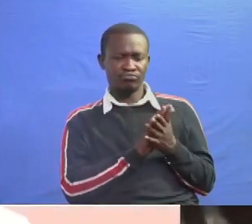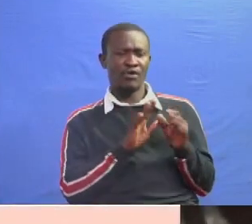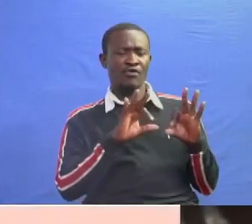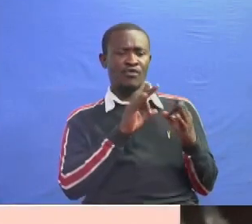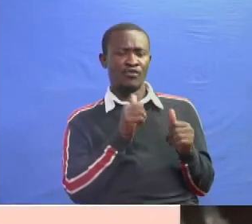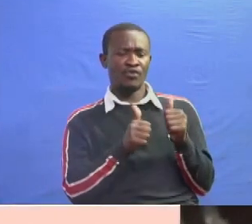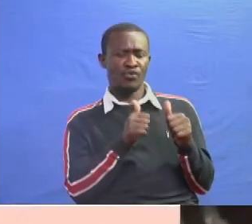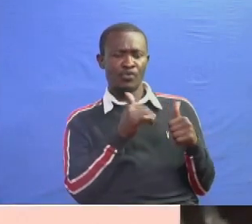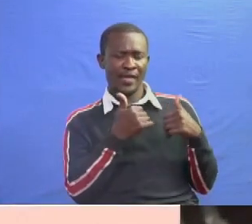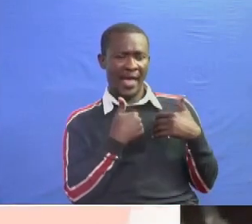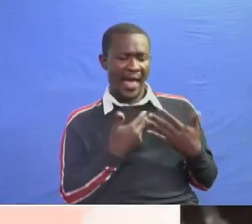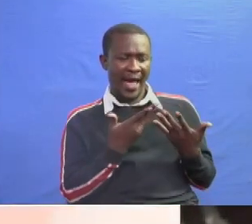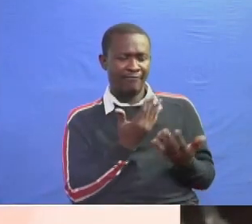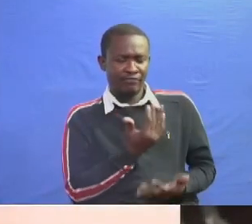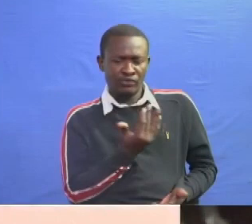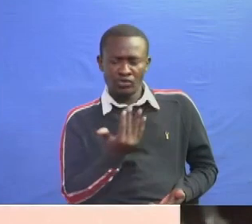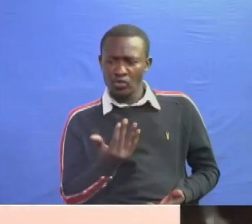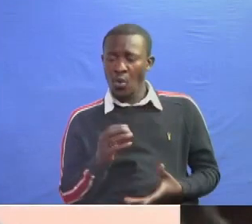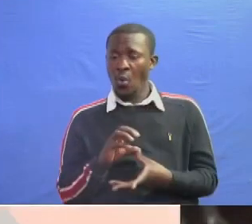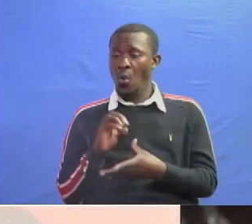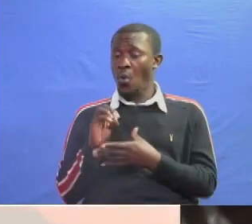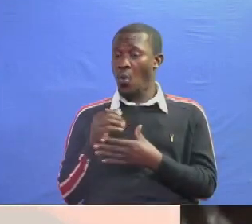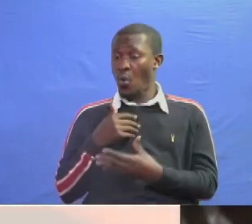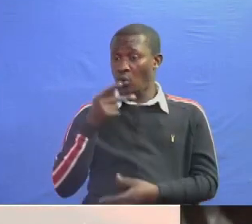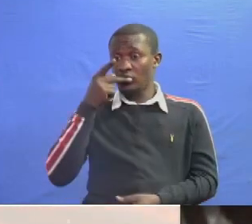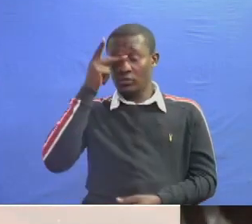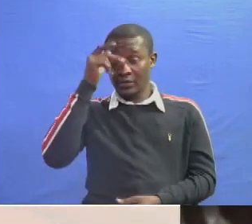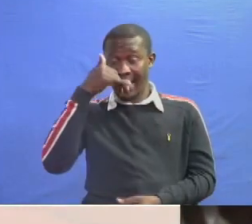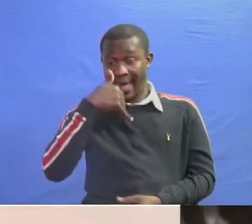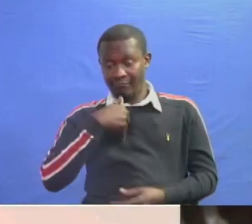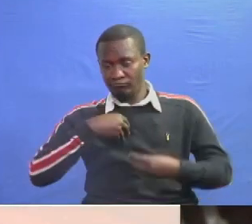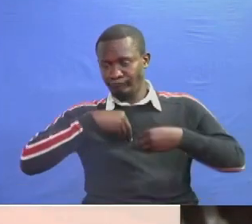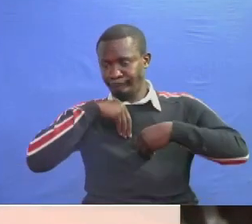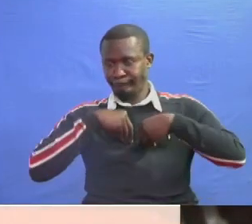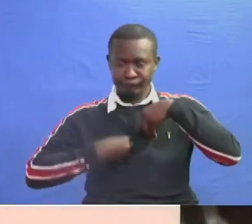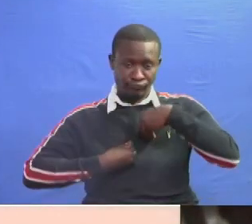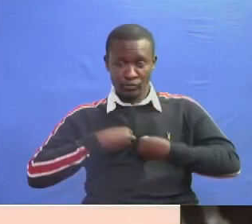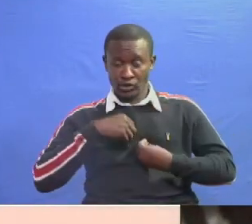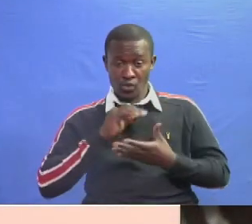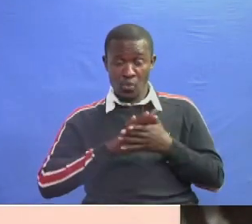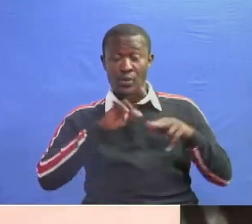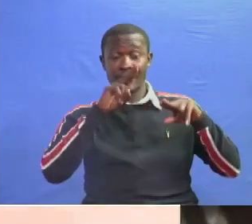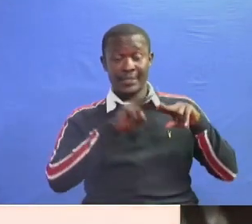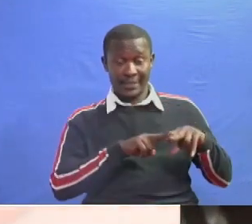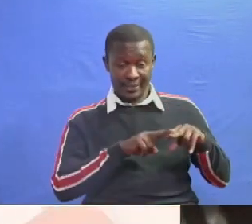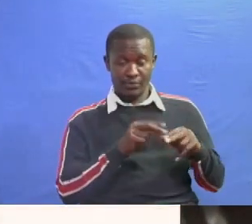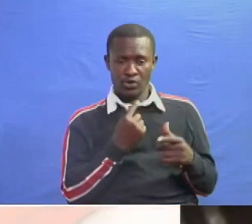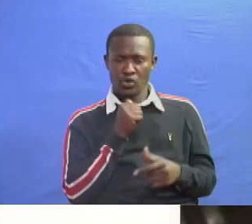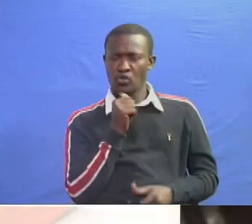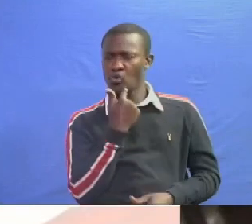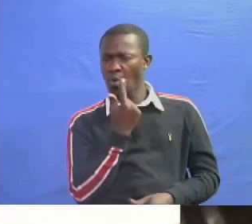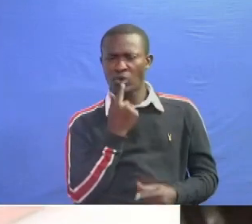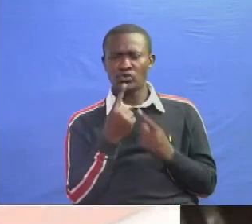ambao wako na watoto ama wazazi ambao wako na disability. Tutaketi chini, si kuongea kwa